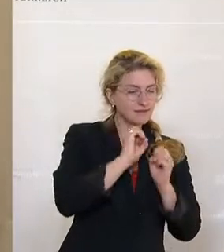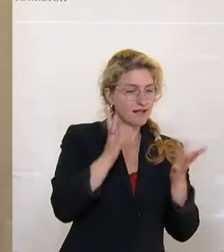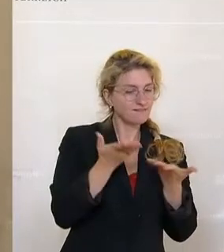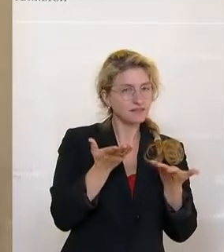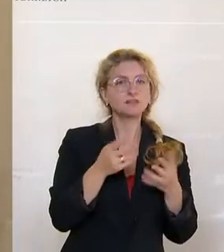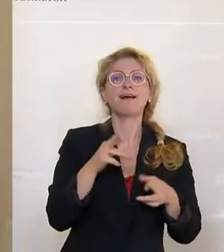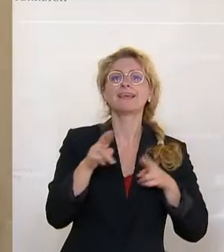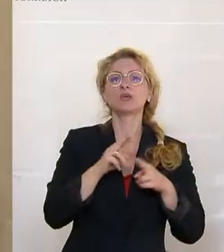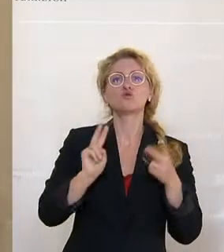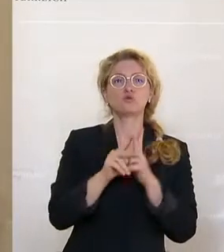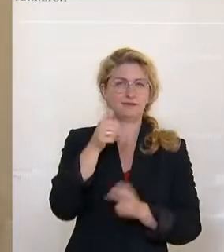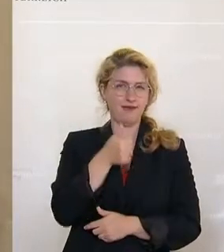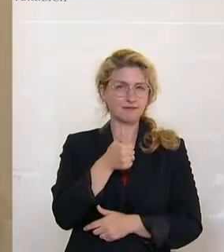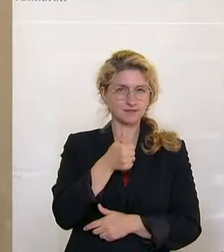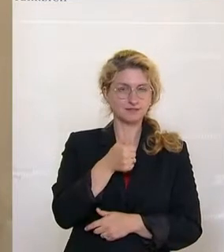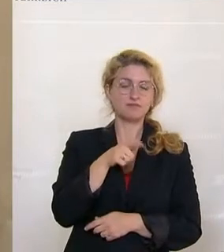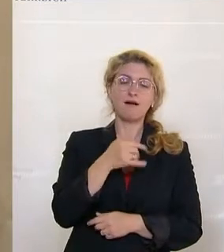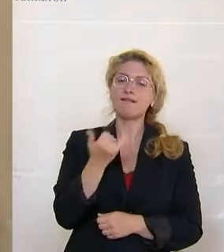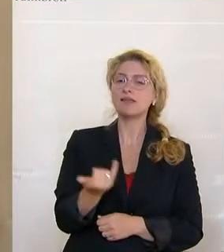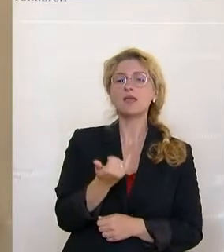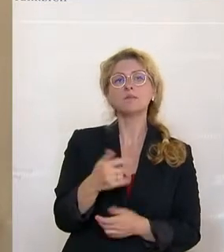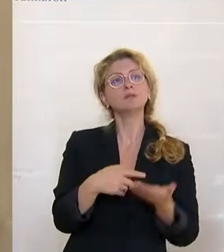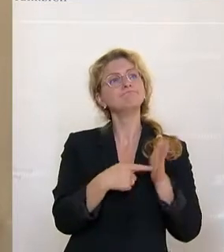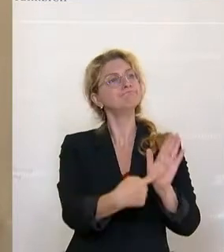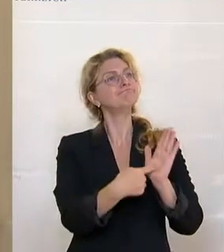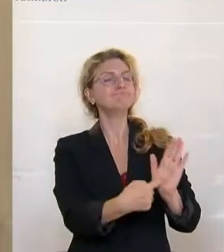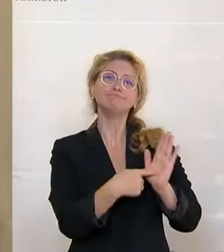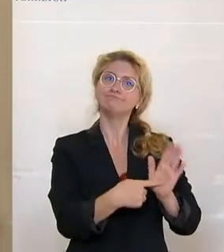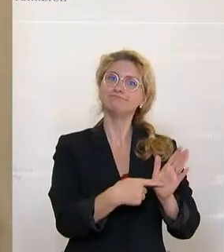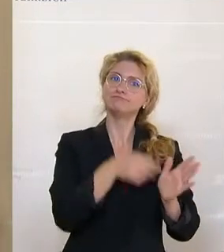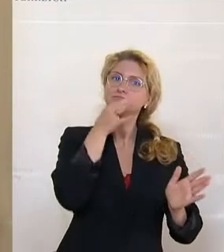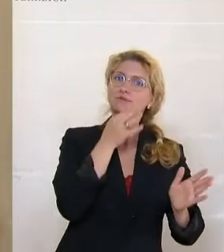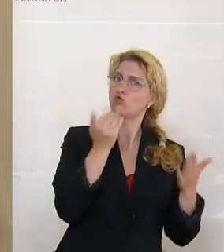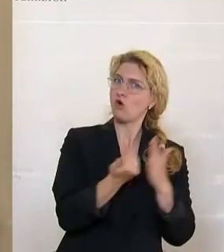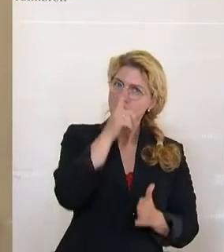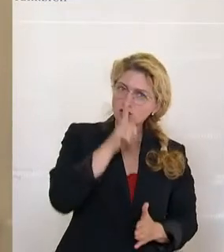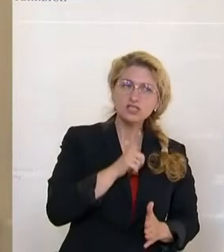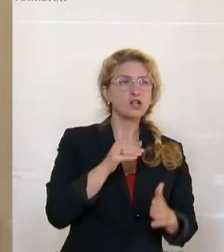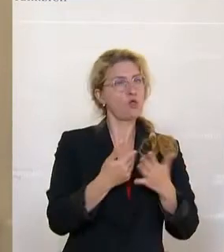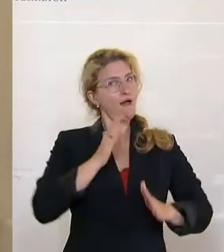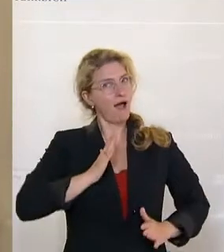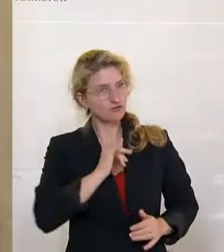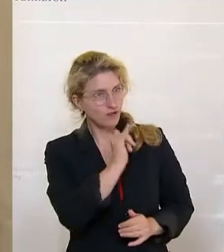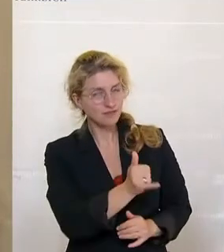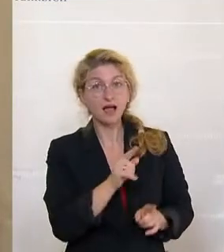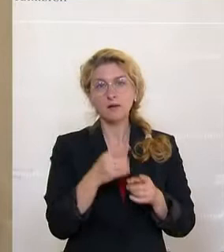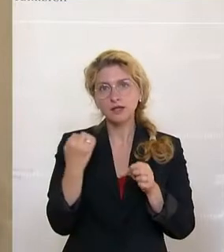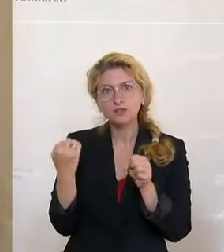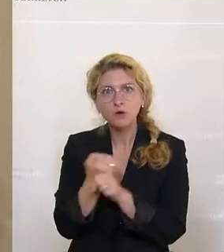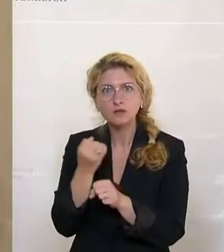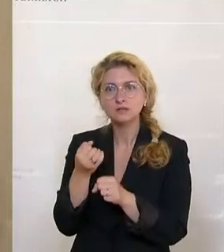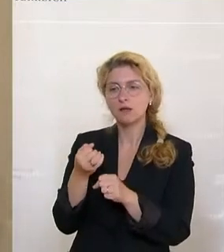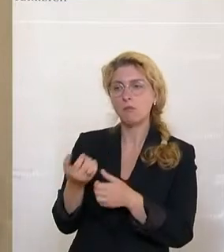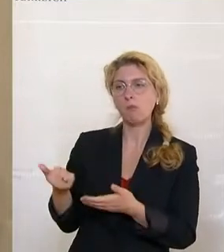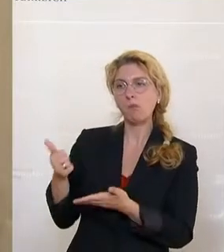I zwar immer das Propagieren des neuen Stils gab und des Anstandes, aber sehr wohl ein Geben und Nehmen bei Gesetzgebung und bei